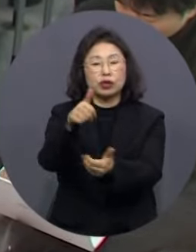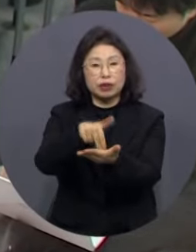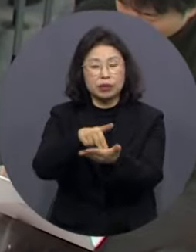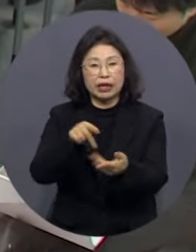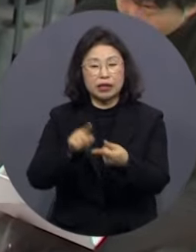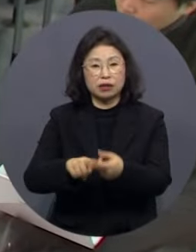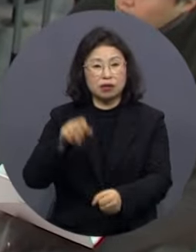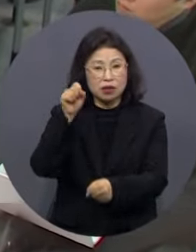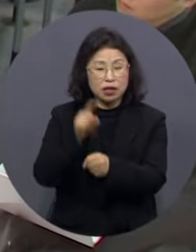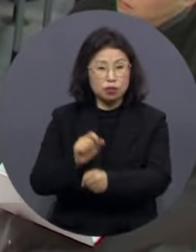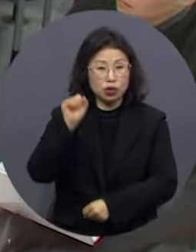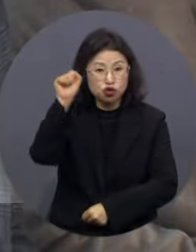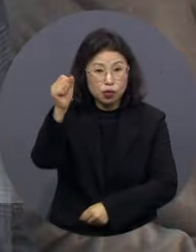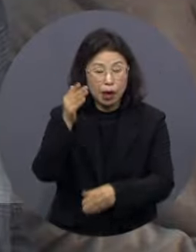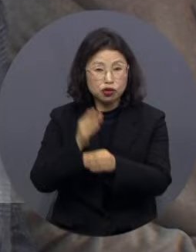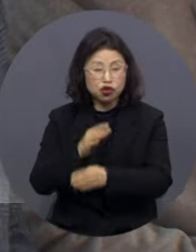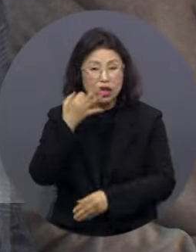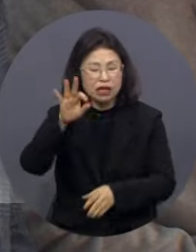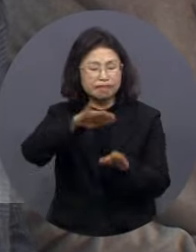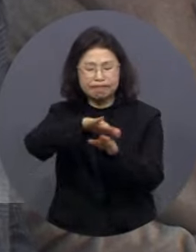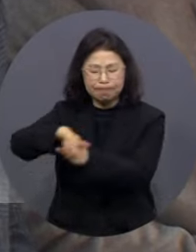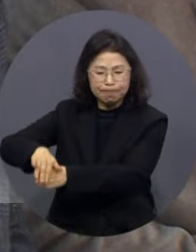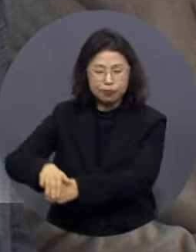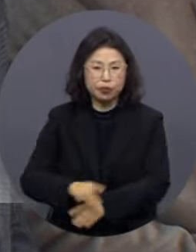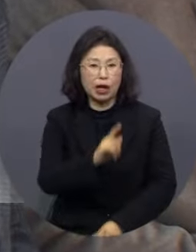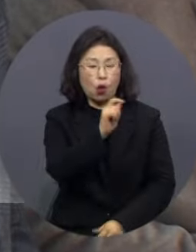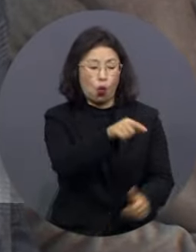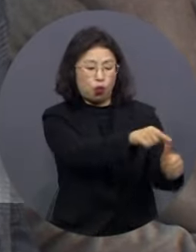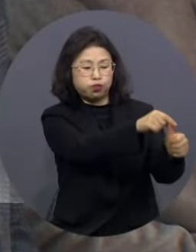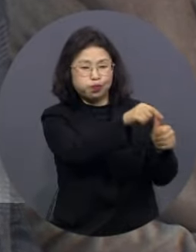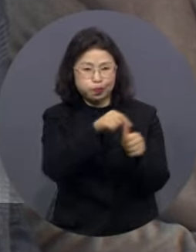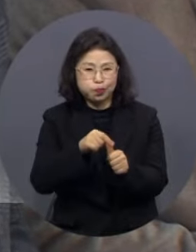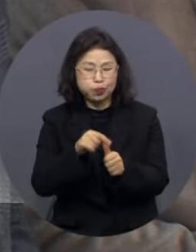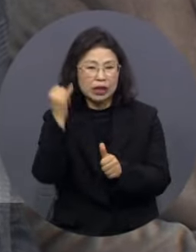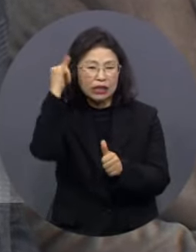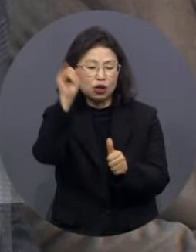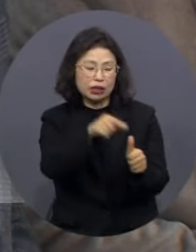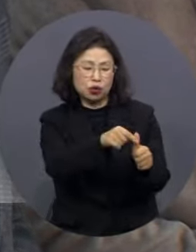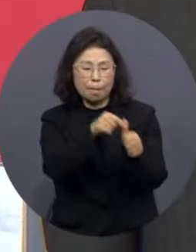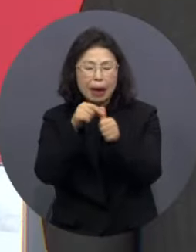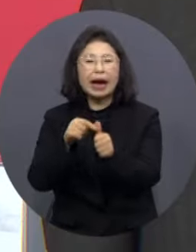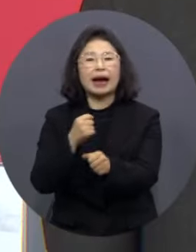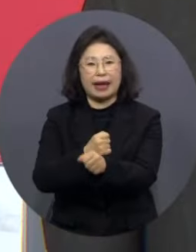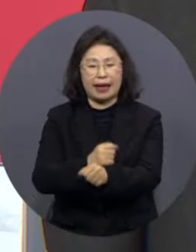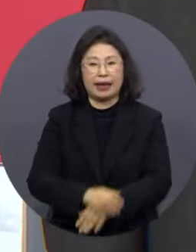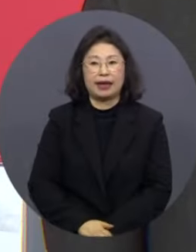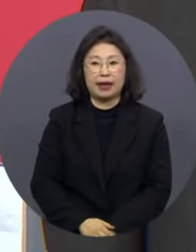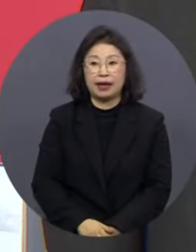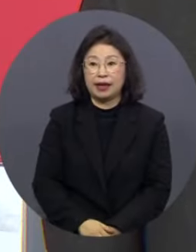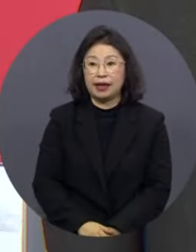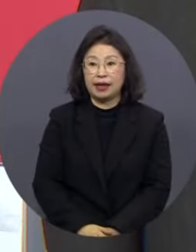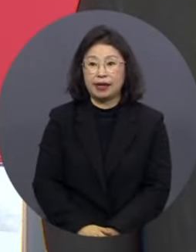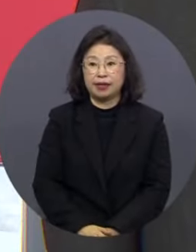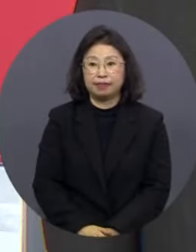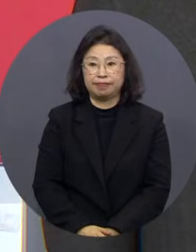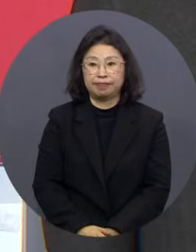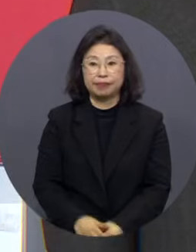이미 출마한 김영진 예비 후보를 제쳐두고 고강철 보좌관을 전략 공천했고